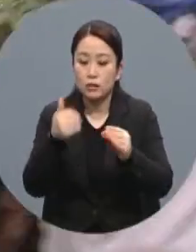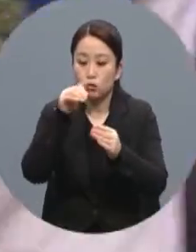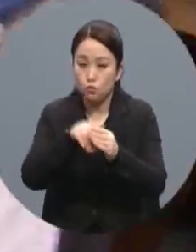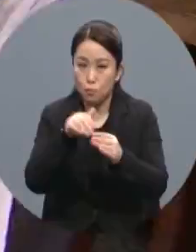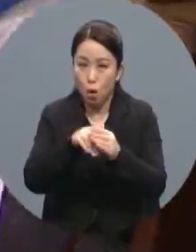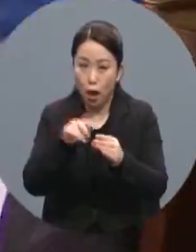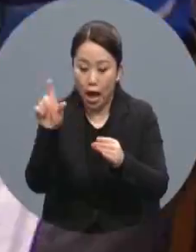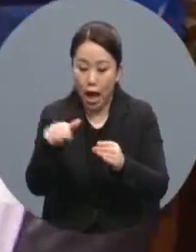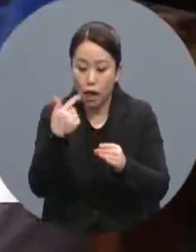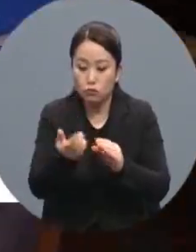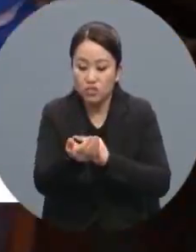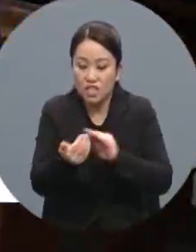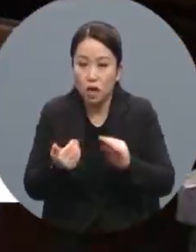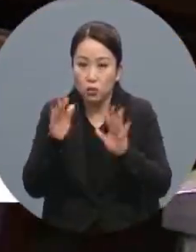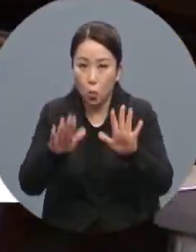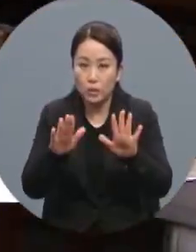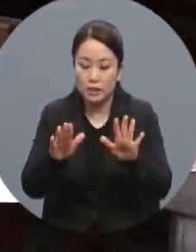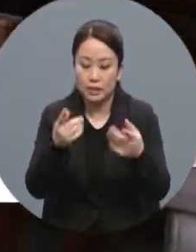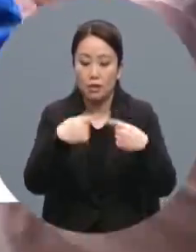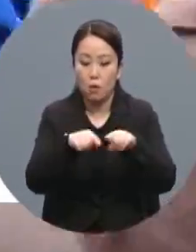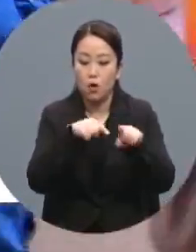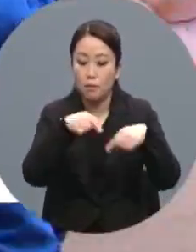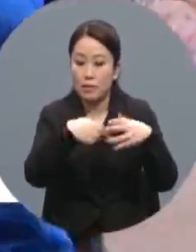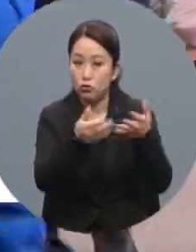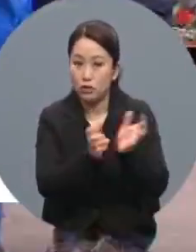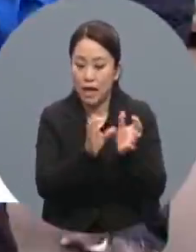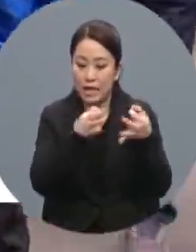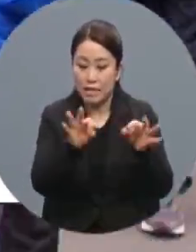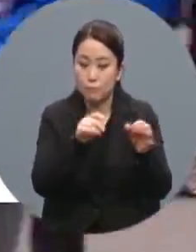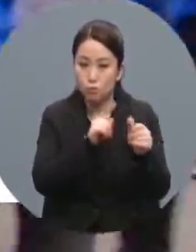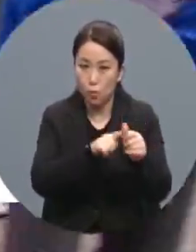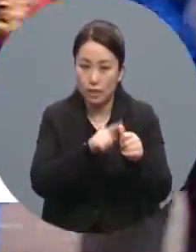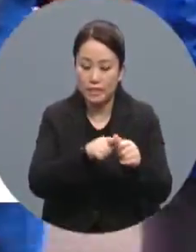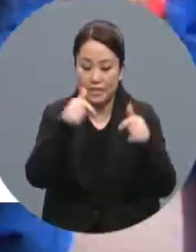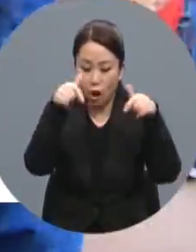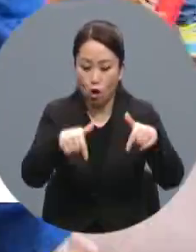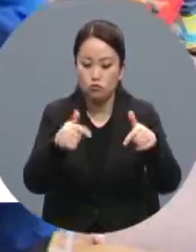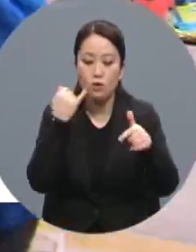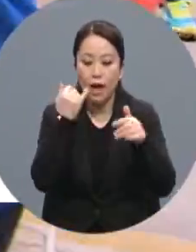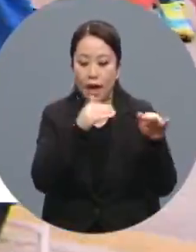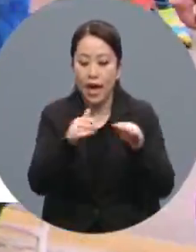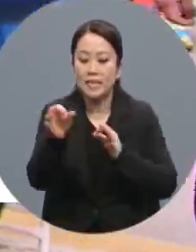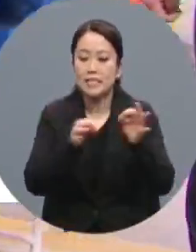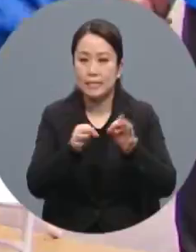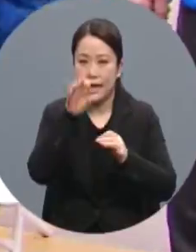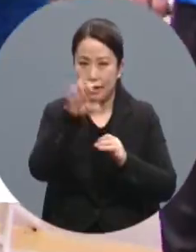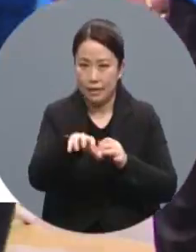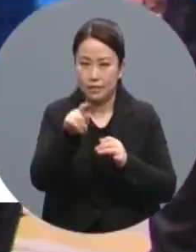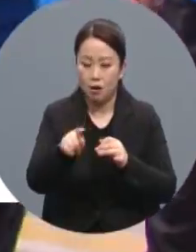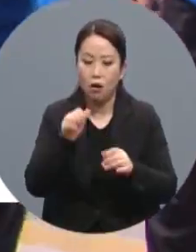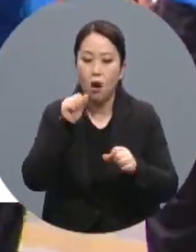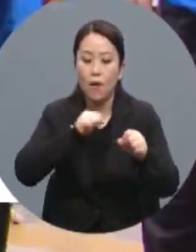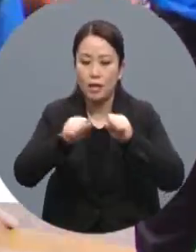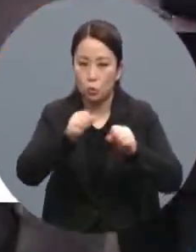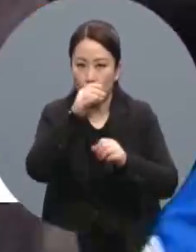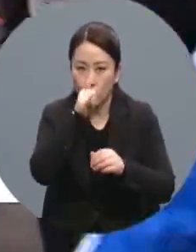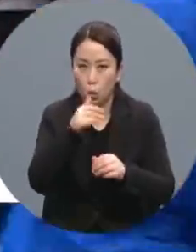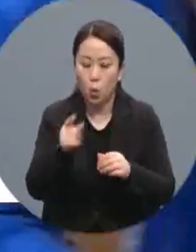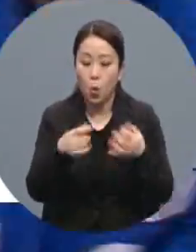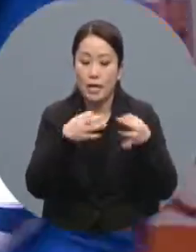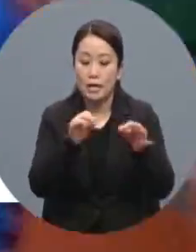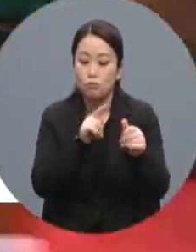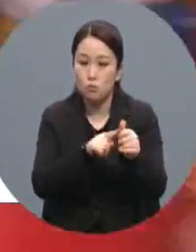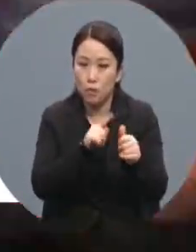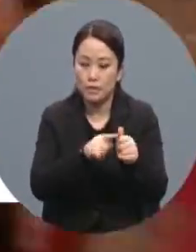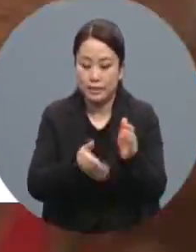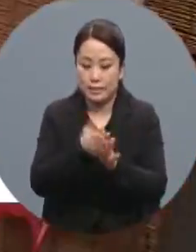앞둔 오늘, 더불어민주당 김영춘 후보는 서구 해안시장 입구에서 유세전에 나섰습니다. 김 후보는